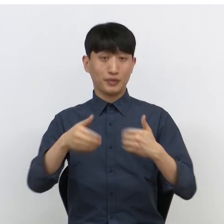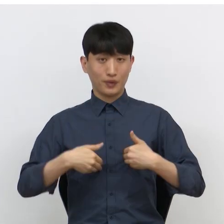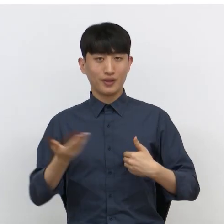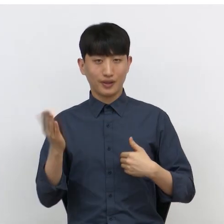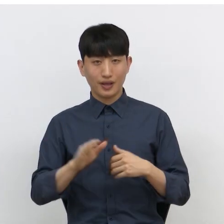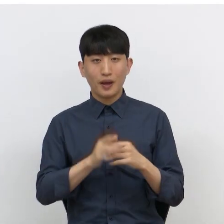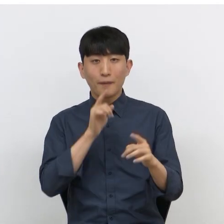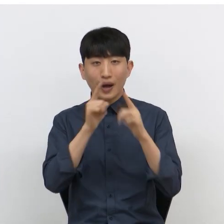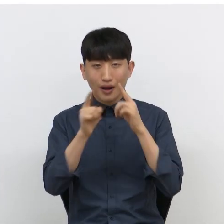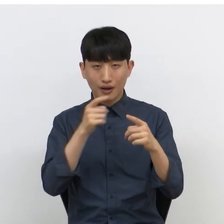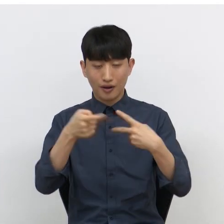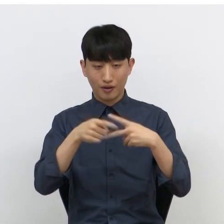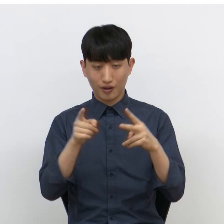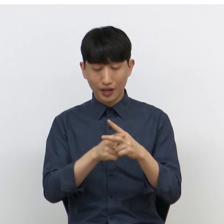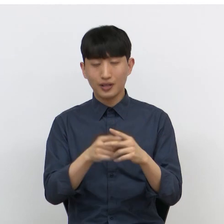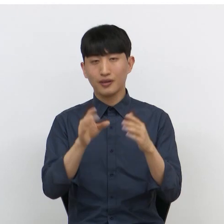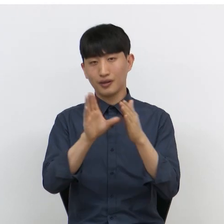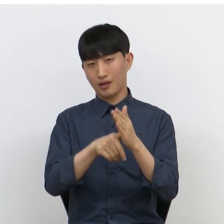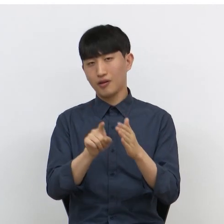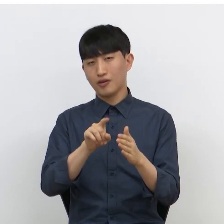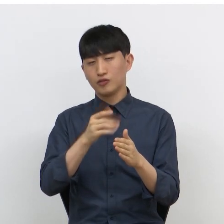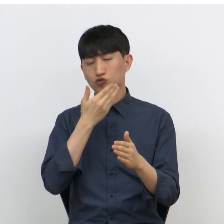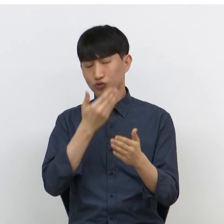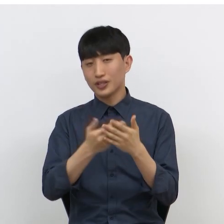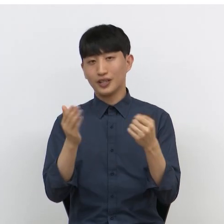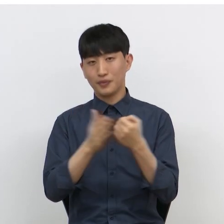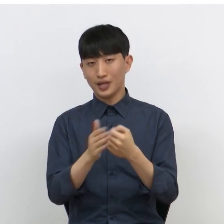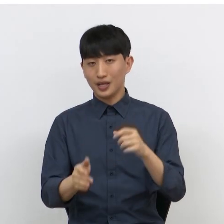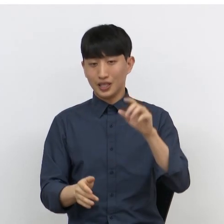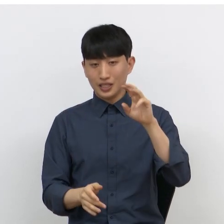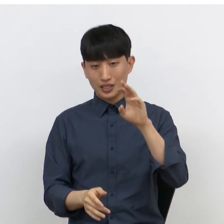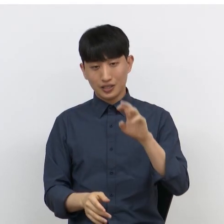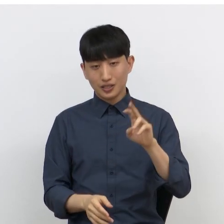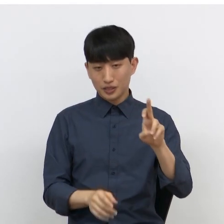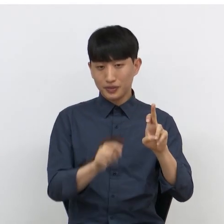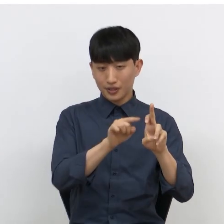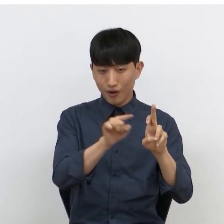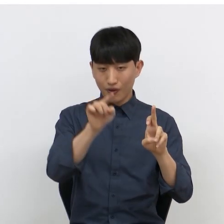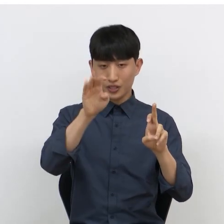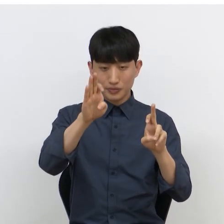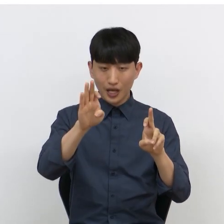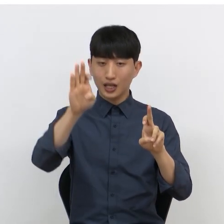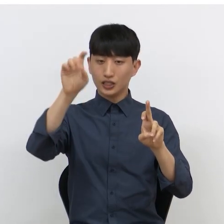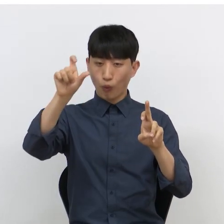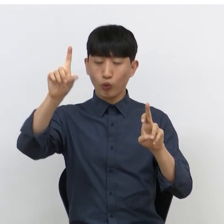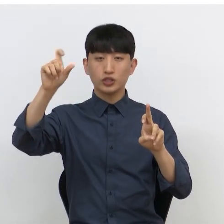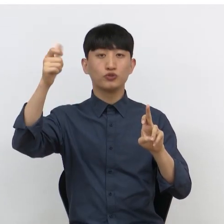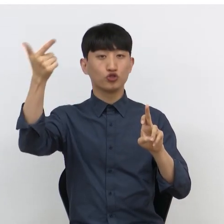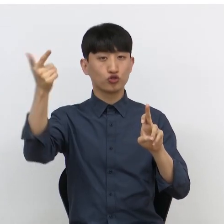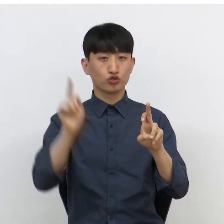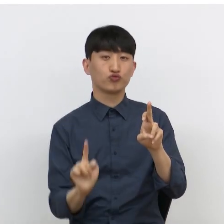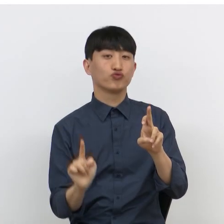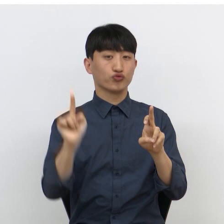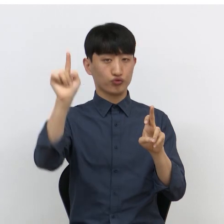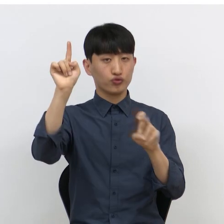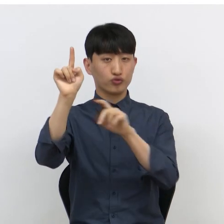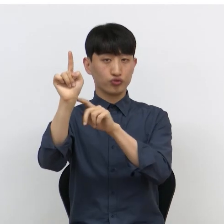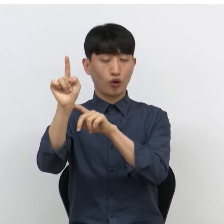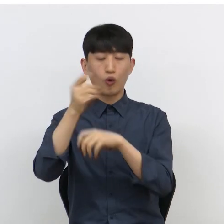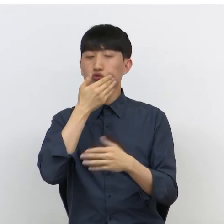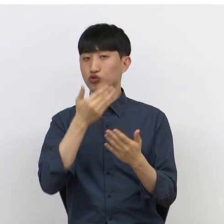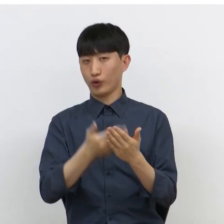그래서 민감도를 기본 12에서 14, 15 정도 어떤 경우는 뭐 16까지도 가는데 올리는 게 되게